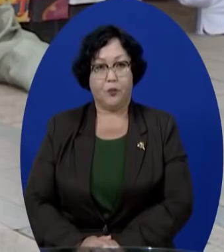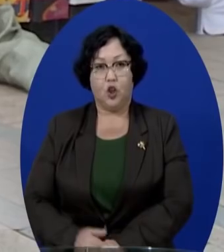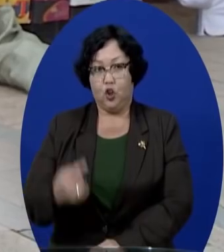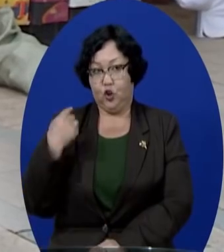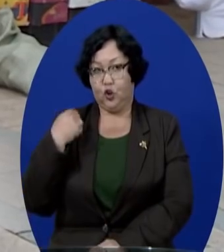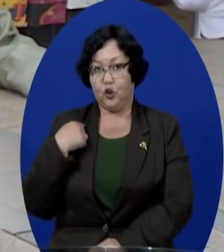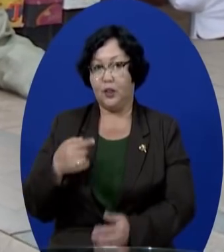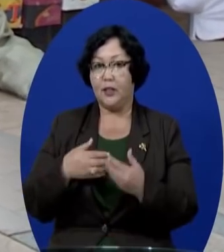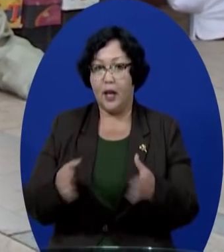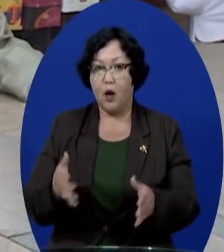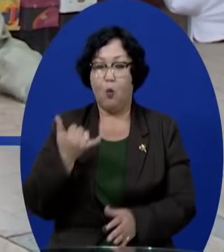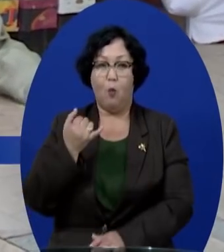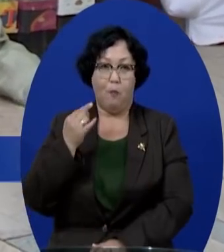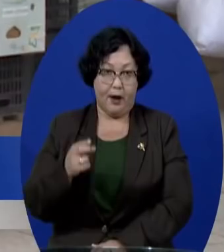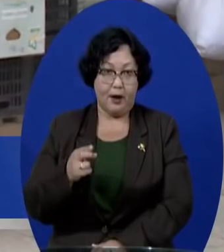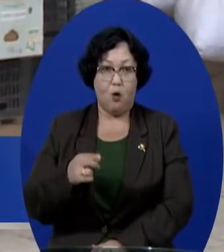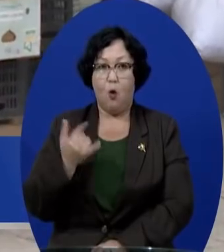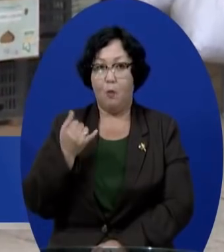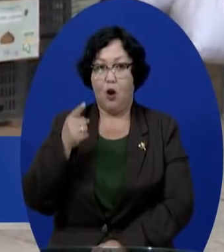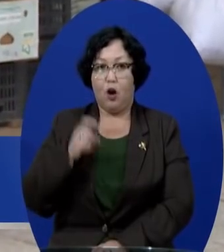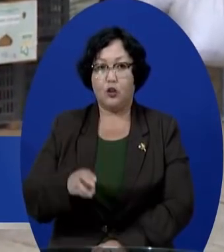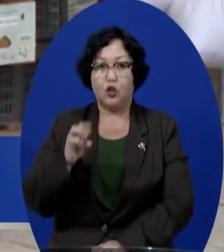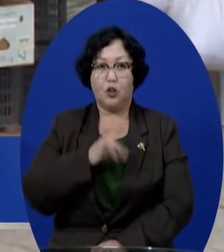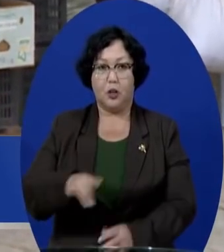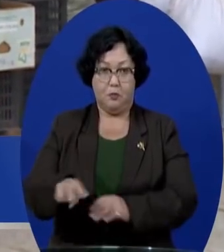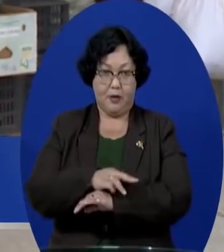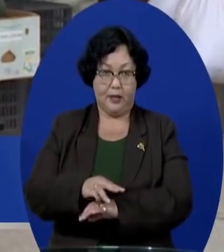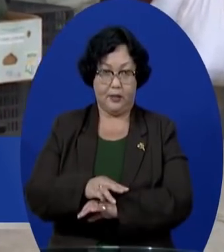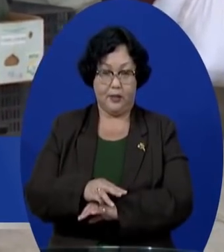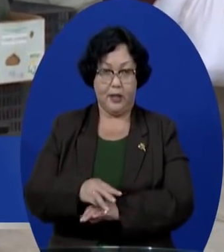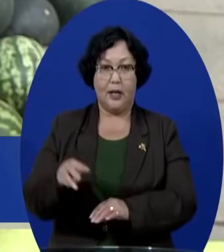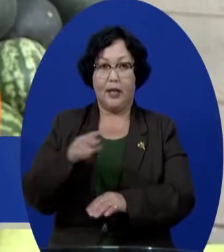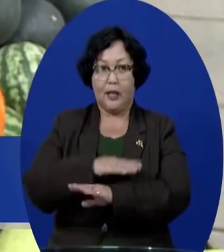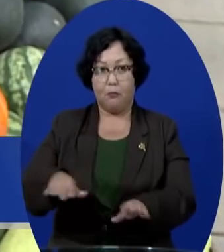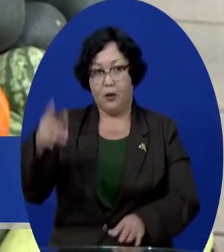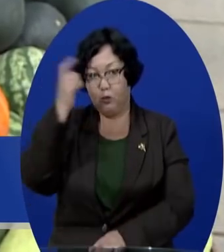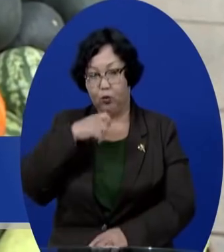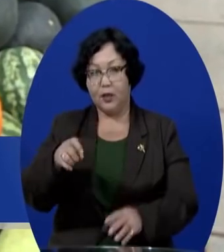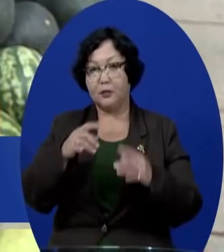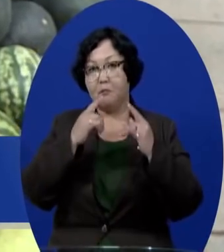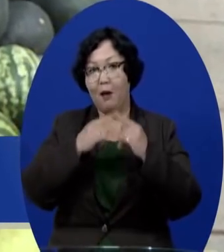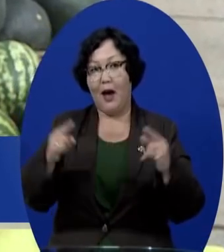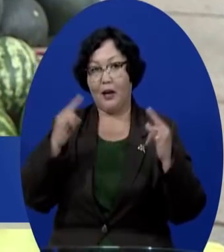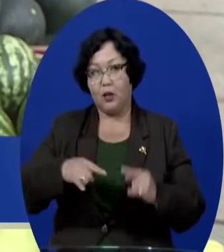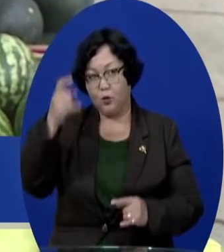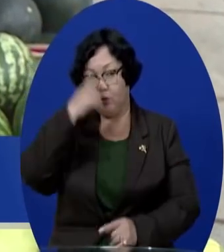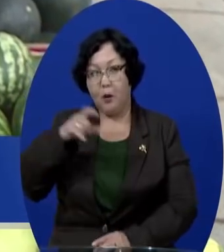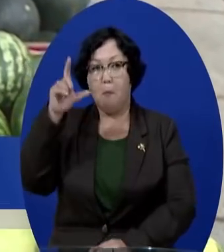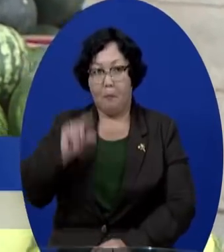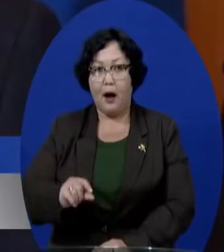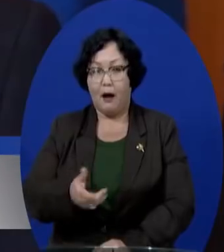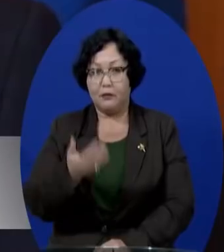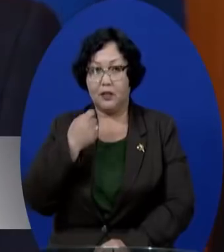Өчигдөр нээлттэй Улаанбаатар хэвлэлийн үеэр Улаанбаатар хотын ерөнхий менежер ногоочдын талбайн түрээс асар майхны түрээсийг багасгана гэж мэдэгдэж байсан